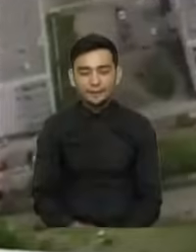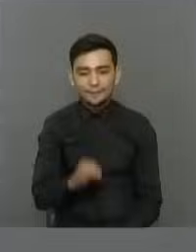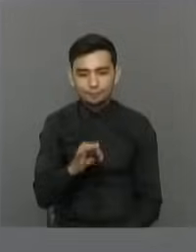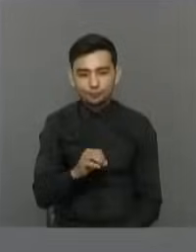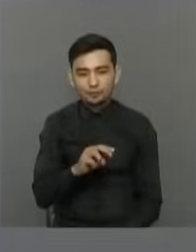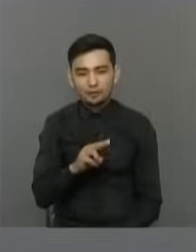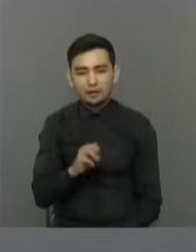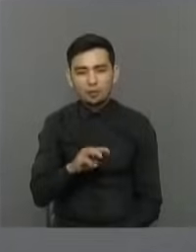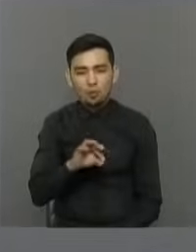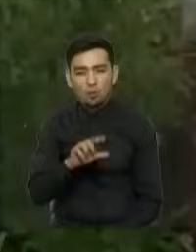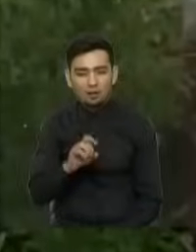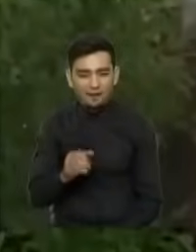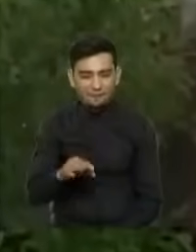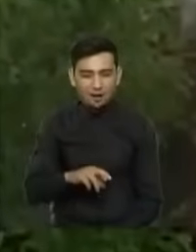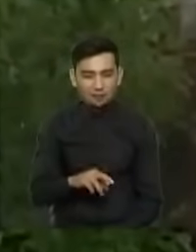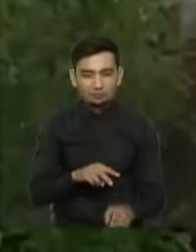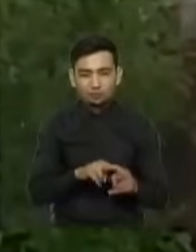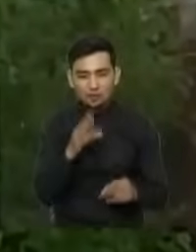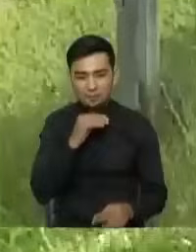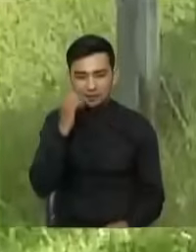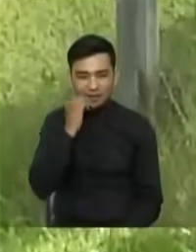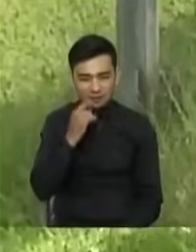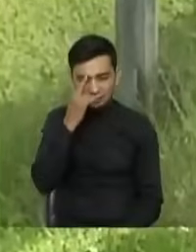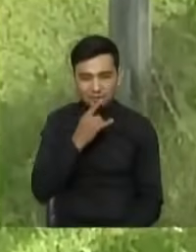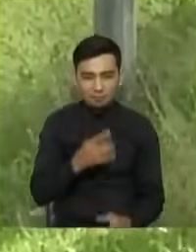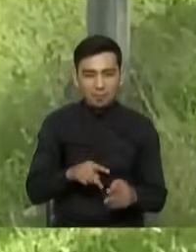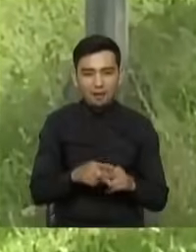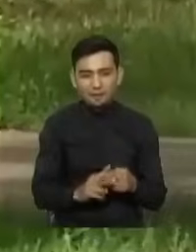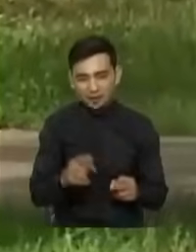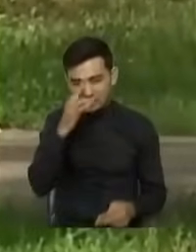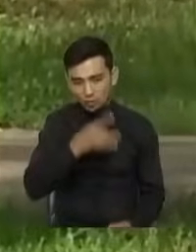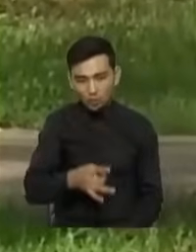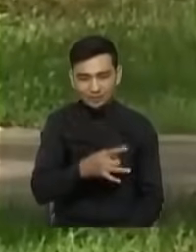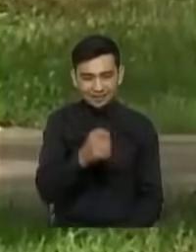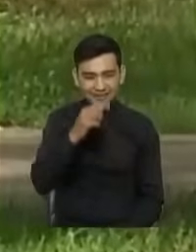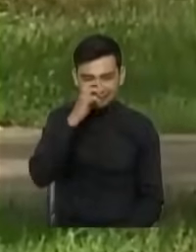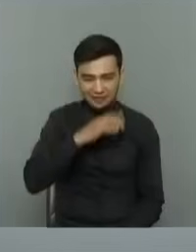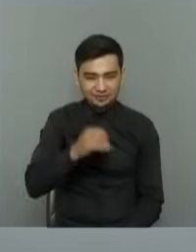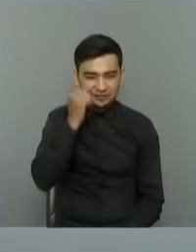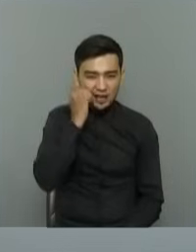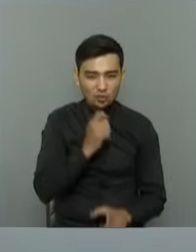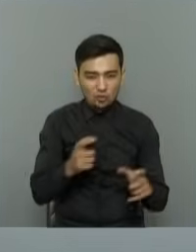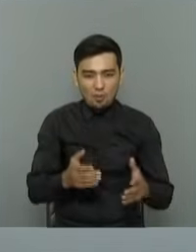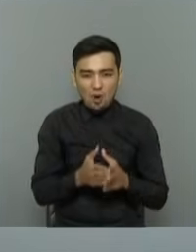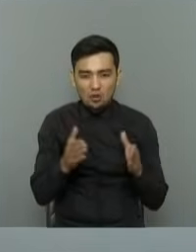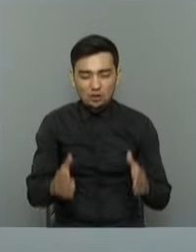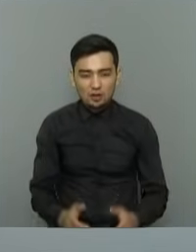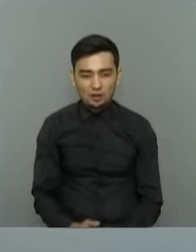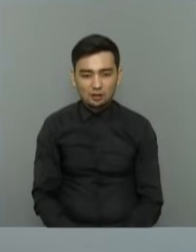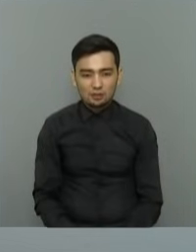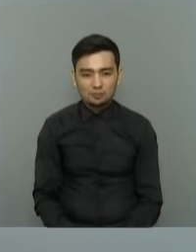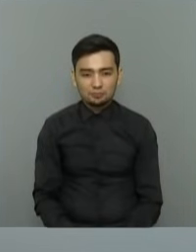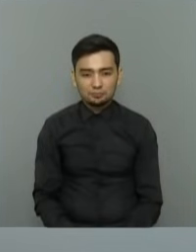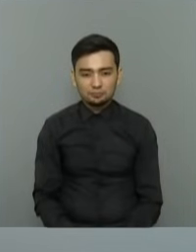Демографическая угроза. Население Казахстана стареет. Почти в половине регионов страны фиксируют прирост пожилых людей. Этот процесс будет